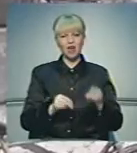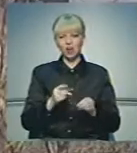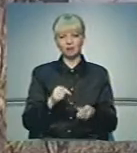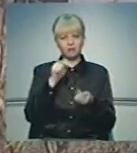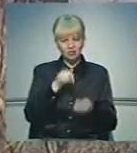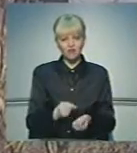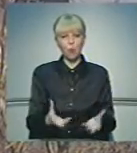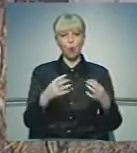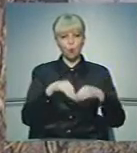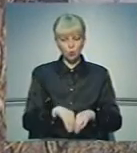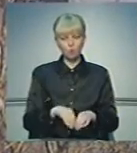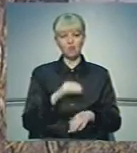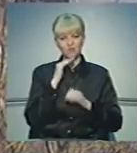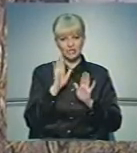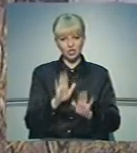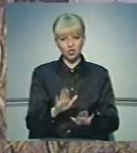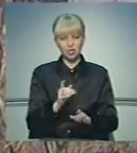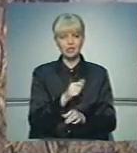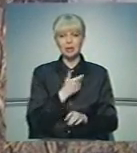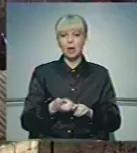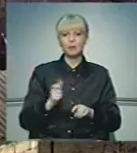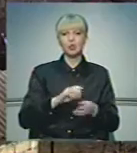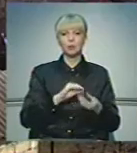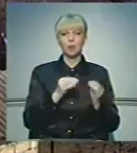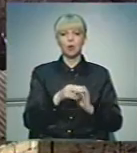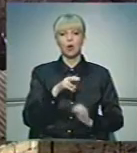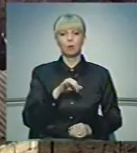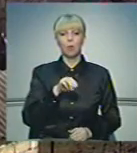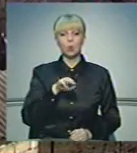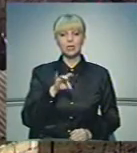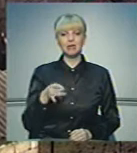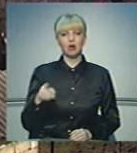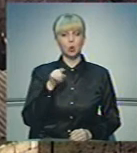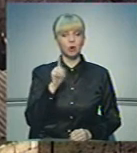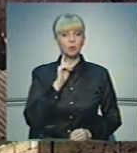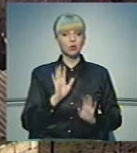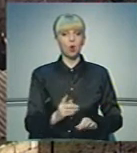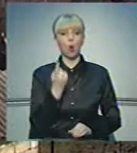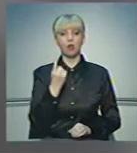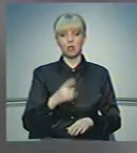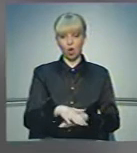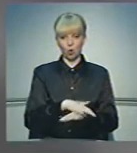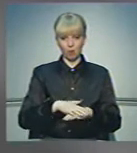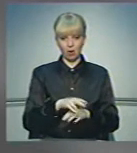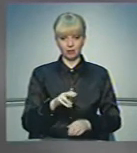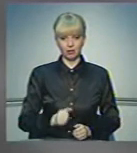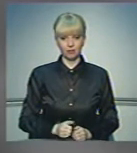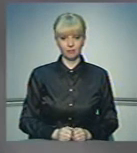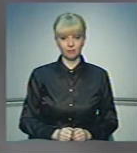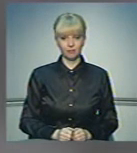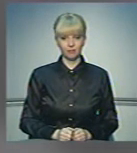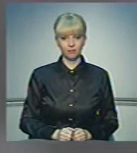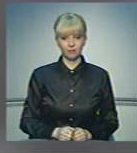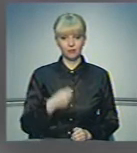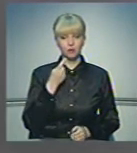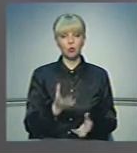доцільним укрупнюватись, вистачає. Чи не найбільша проблема у Путильському районі? Там поки лише одна громада. Я казав, що якщо б